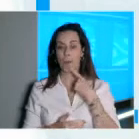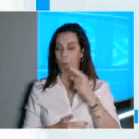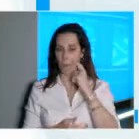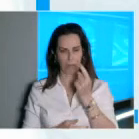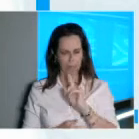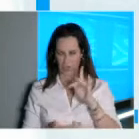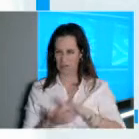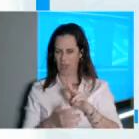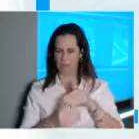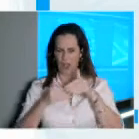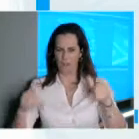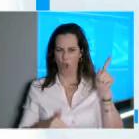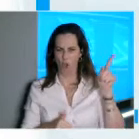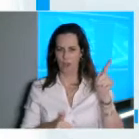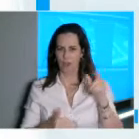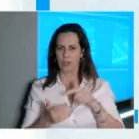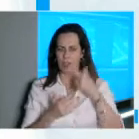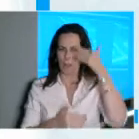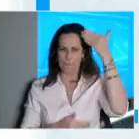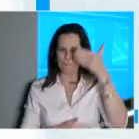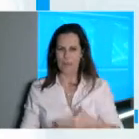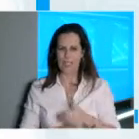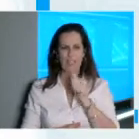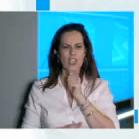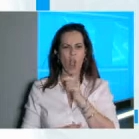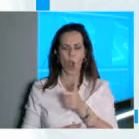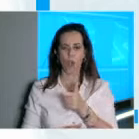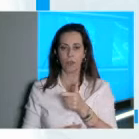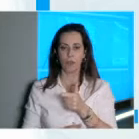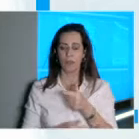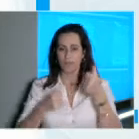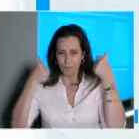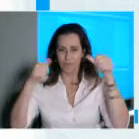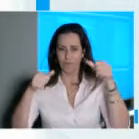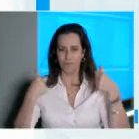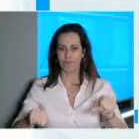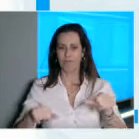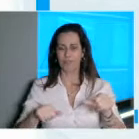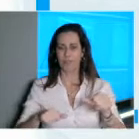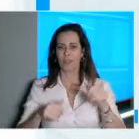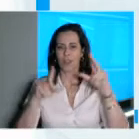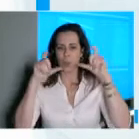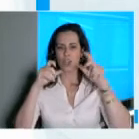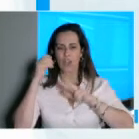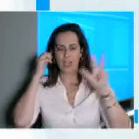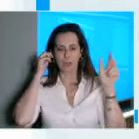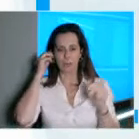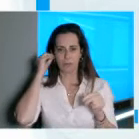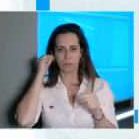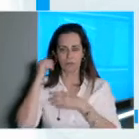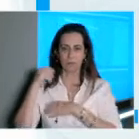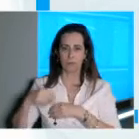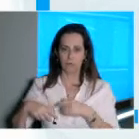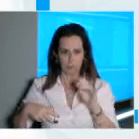שברק לא נמצא בגבול הצפון, ומדובר במסך ירוק, מה שאתם יכולים לראות בתמונה, בו הטמיעו את תמונת הצפון. אגב, לא טענו,